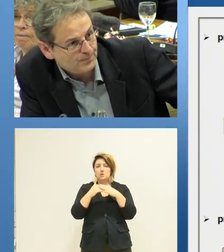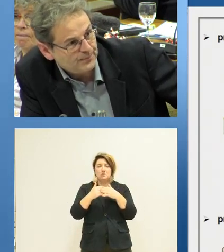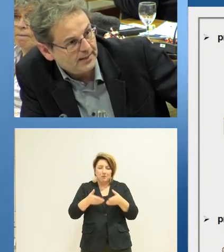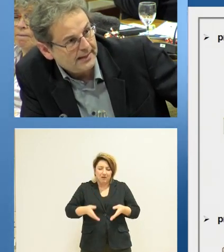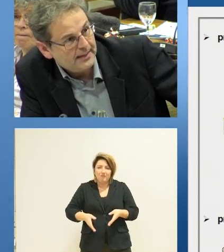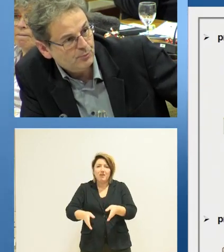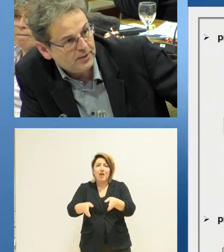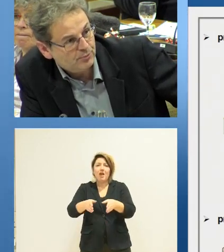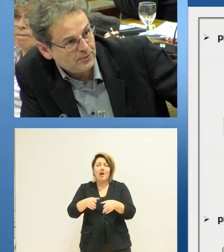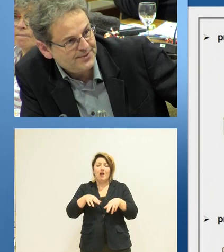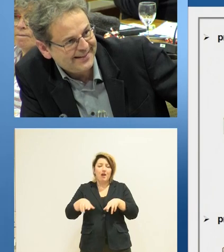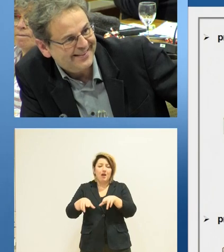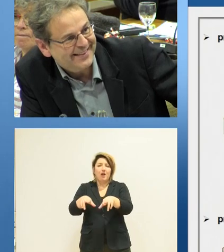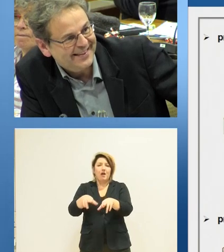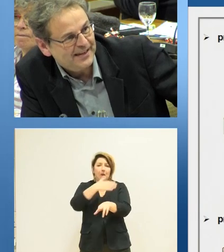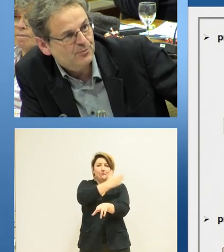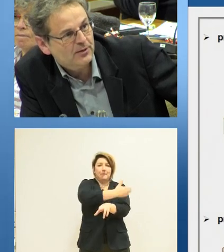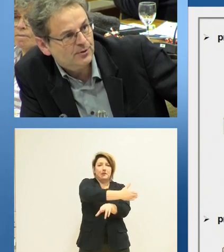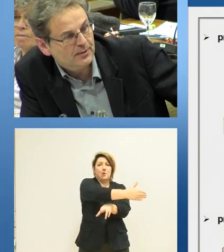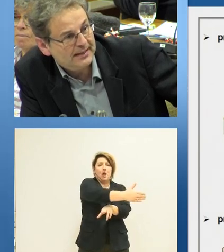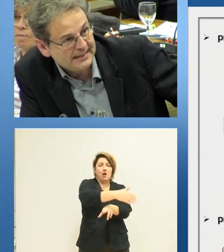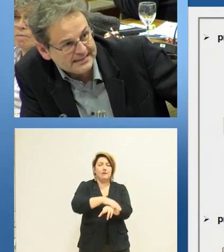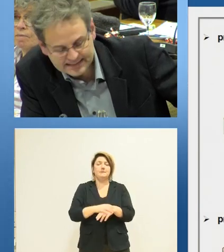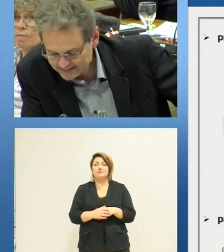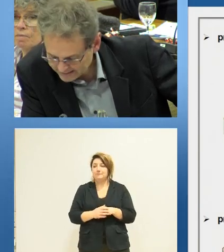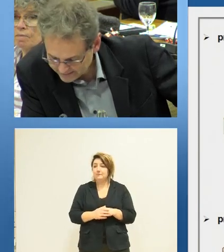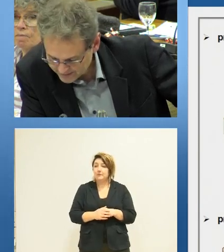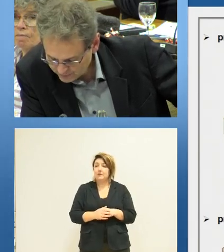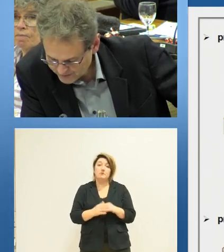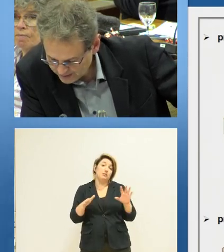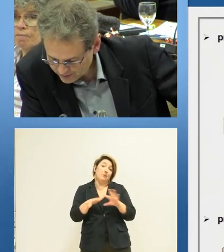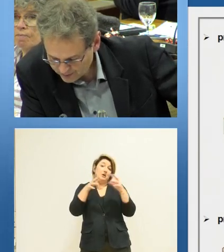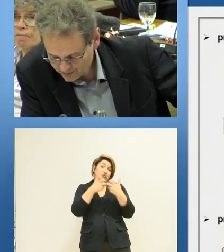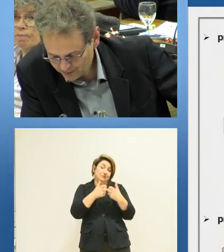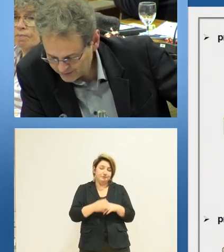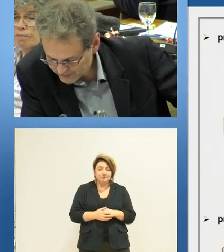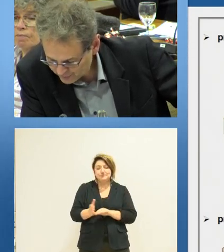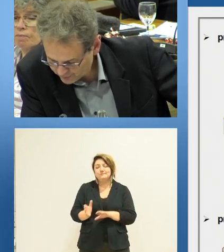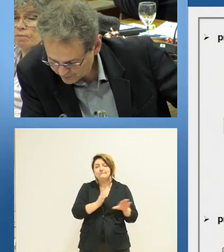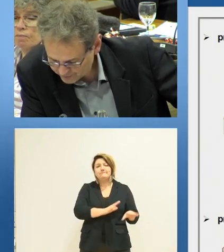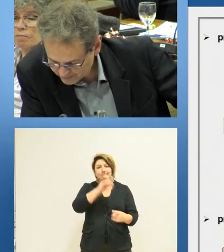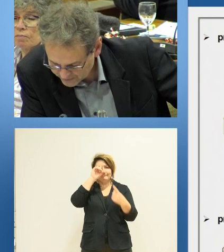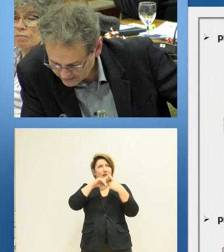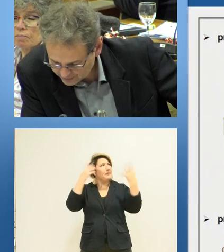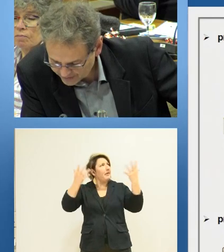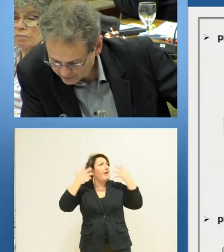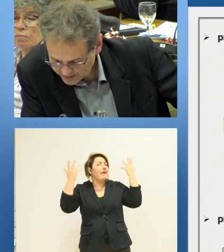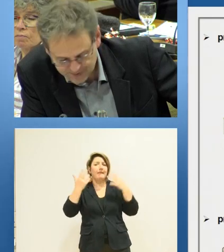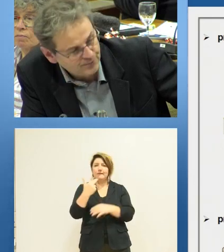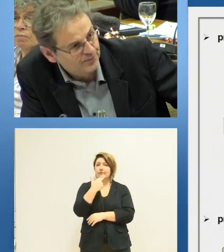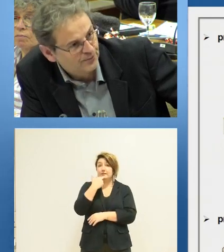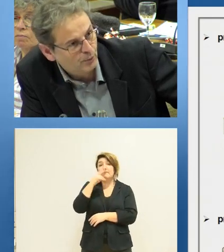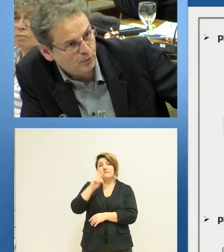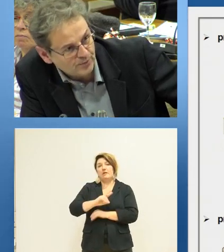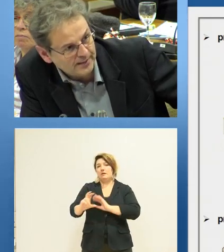d'eau et puis pour illustrer et puis la qualité de l'air c'est aussi une question fondamentale dans notre agglomération